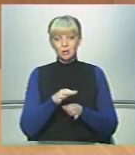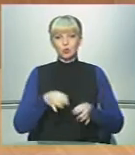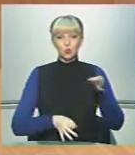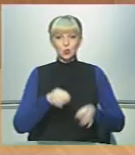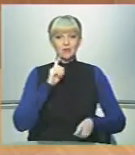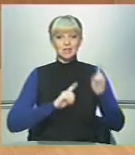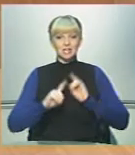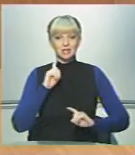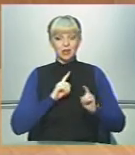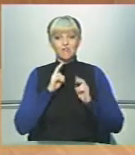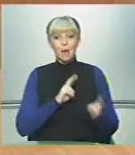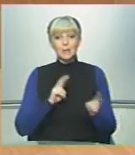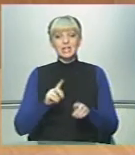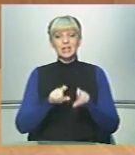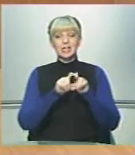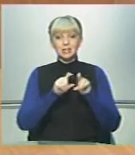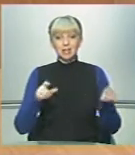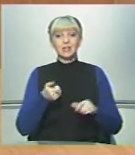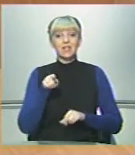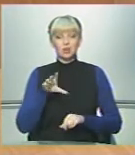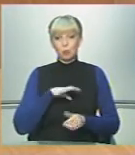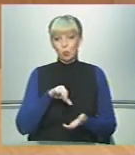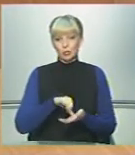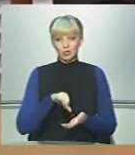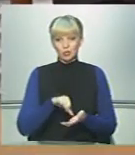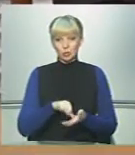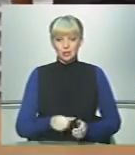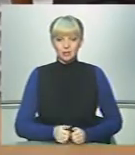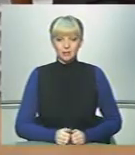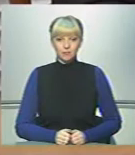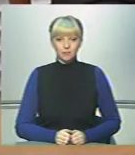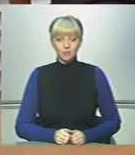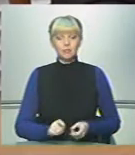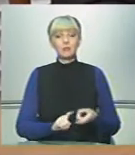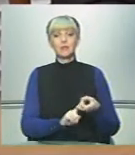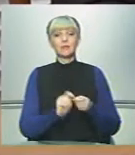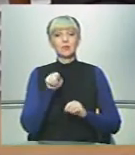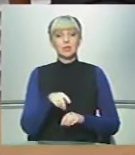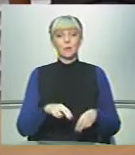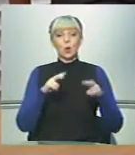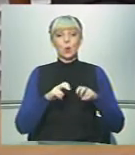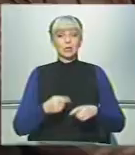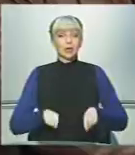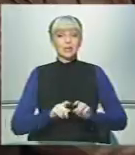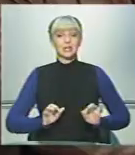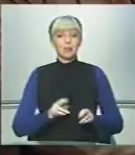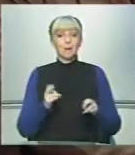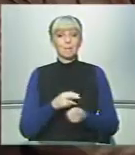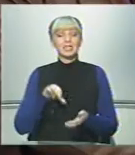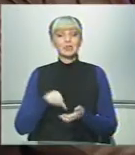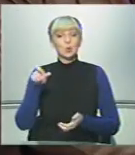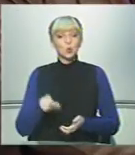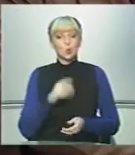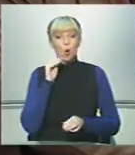судове засідання в суді апеляційної інстанції, де він був присутній. У зв'язку з тим, що розглядати такі справи без